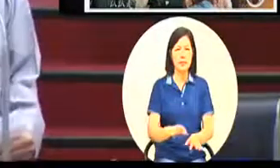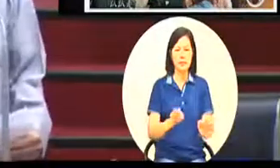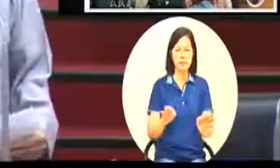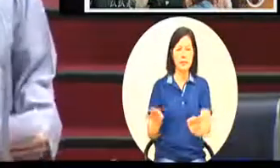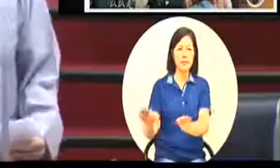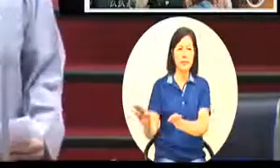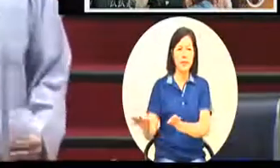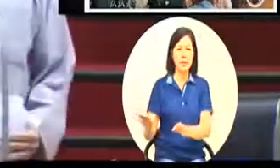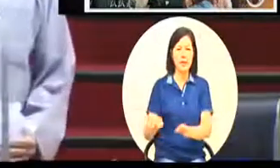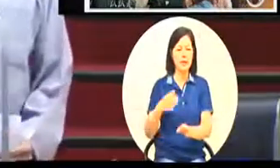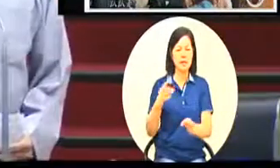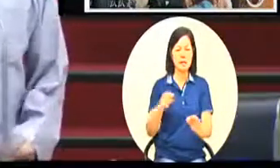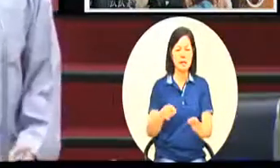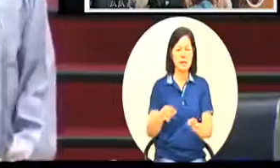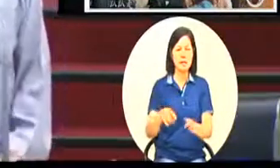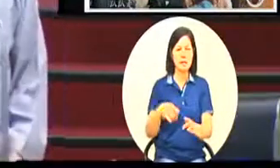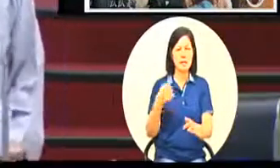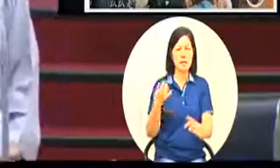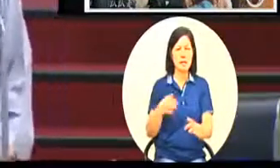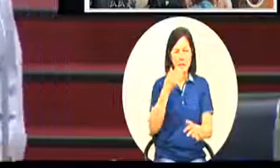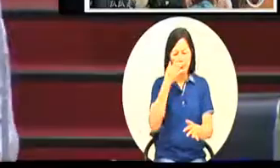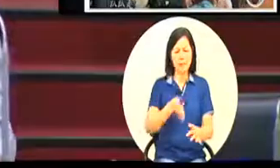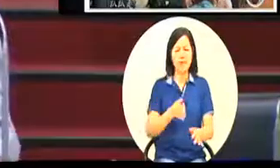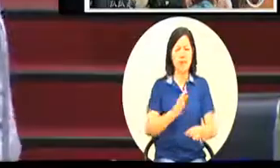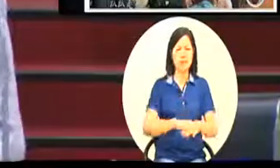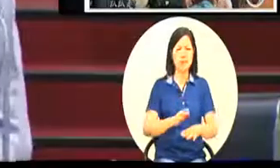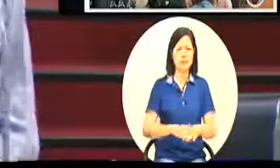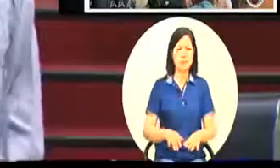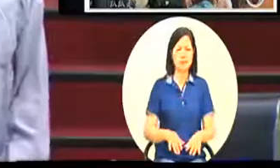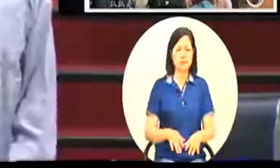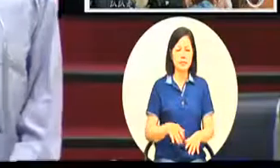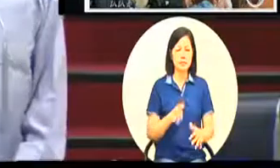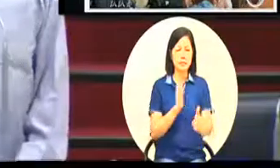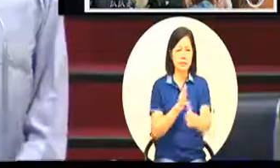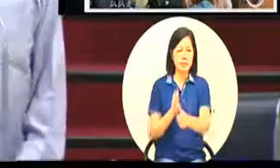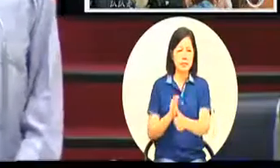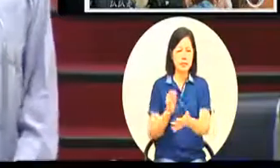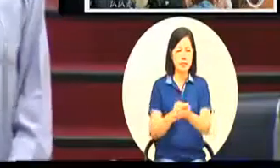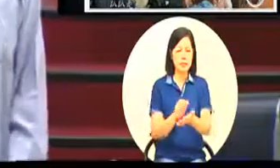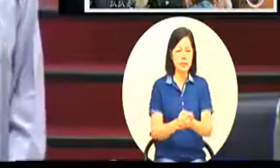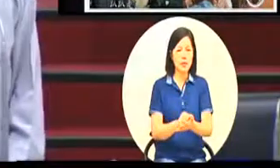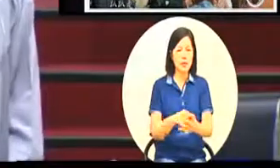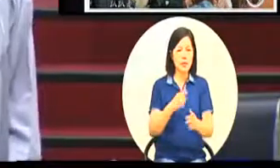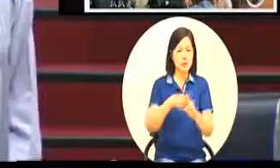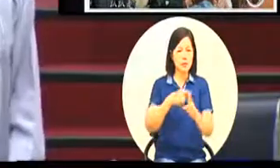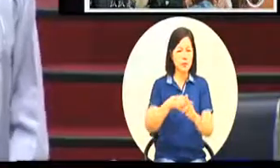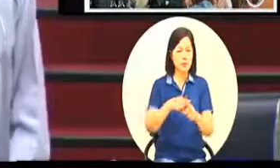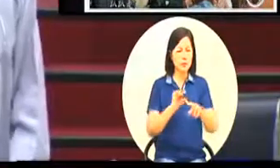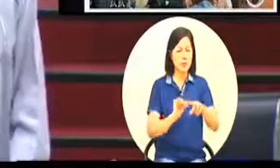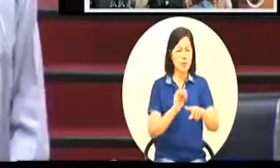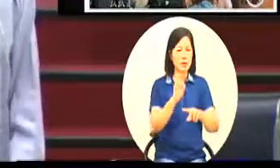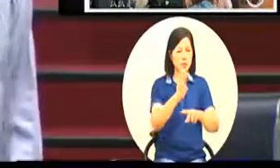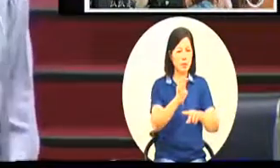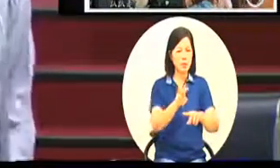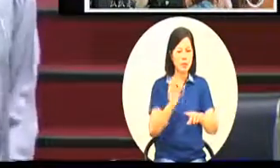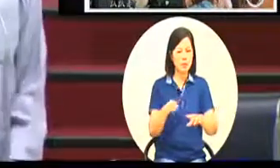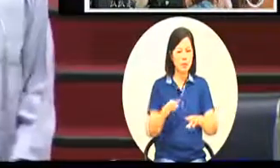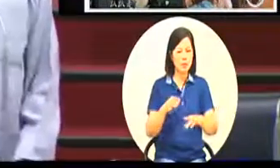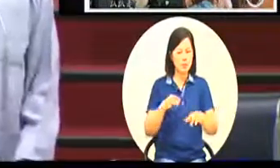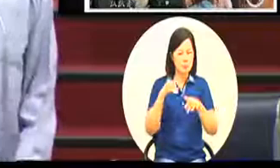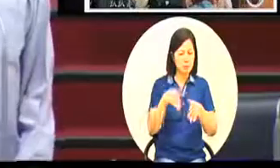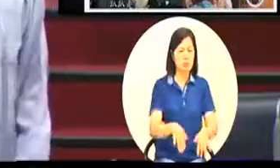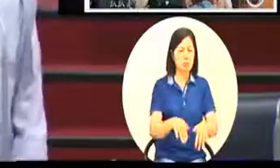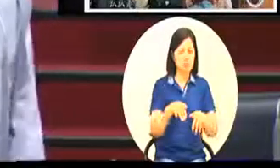对崩盘啦！唔通讲民调搁有30几%啦！我看吼、要破20%是在眼前。我搁强